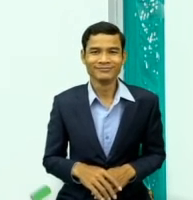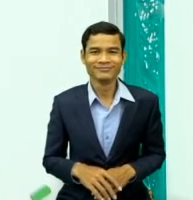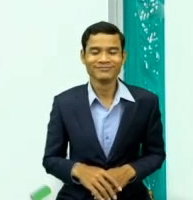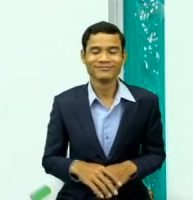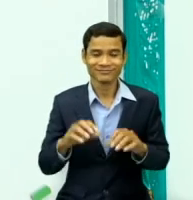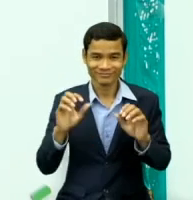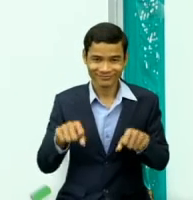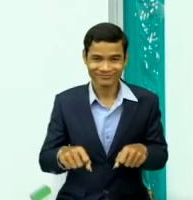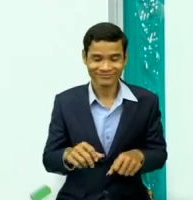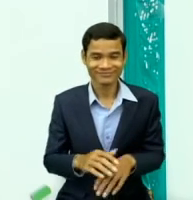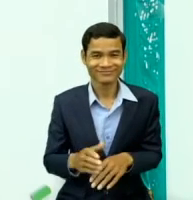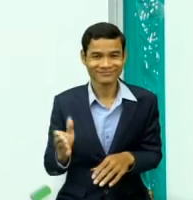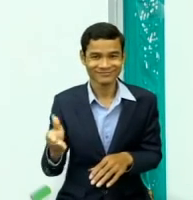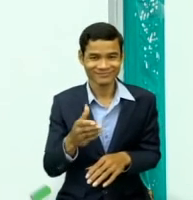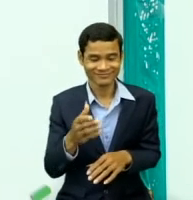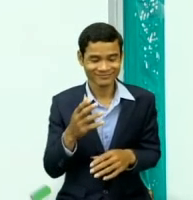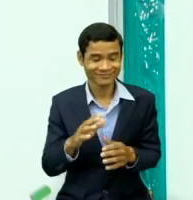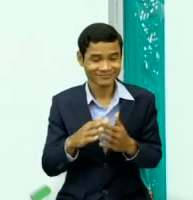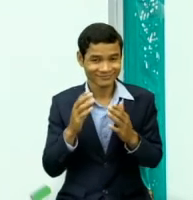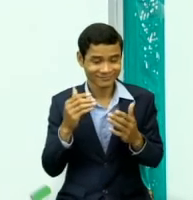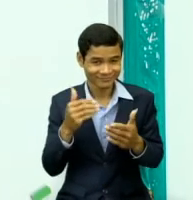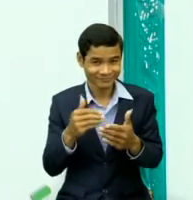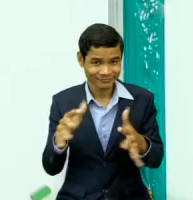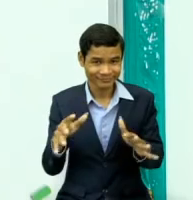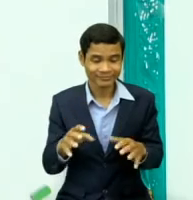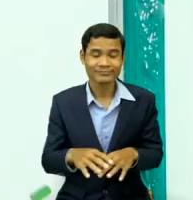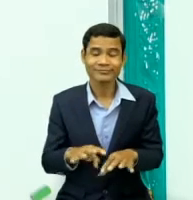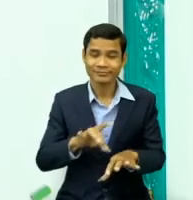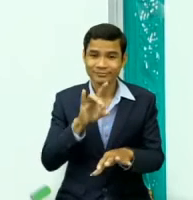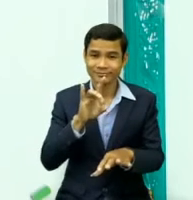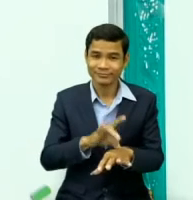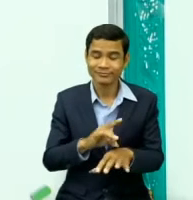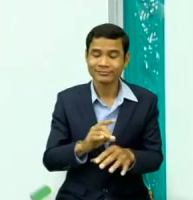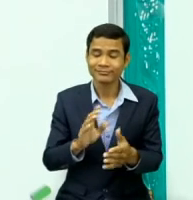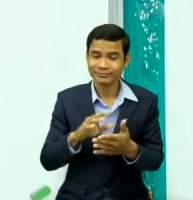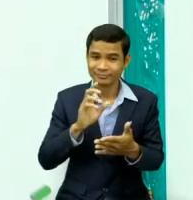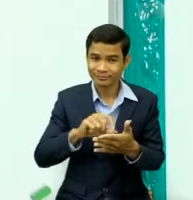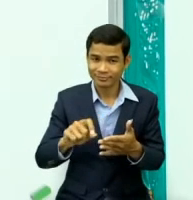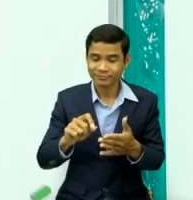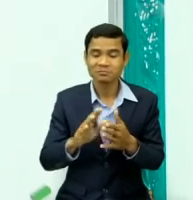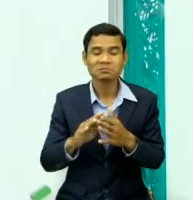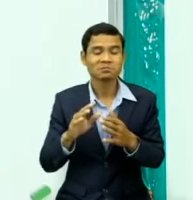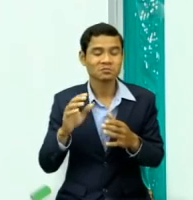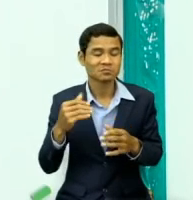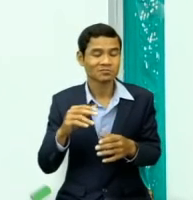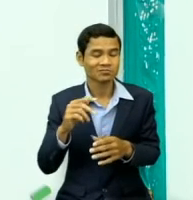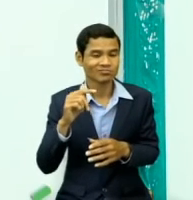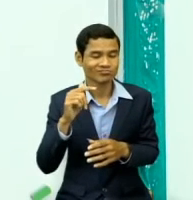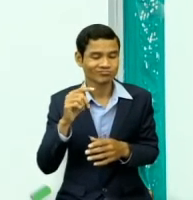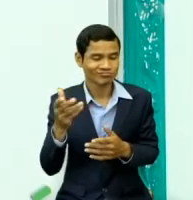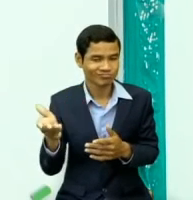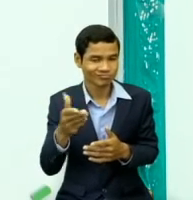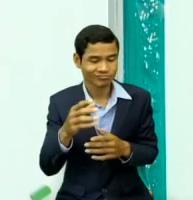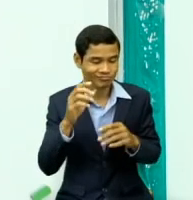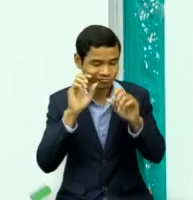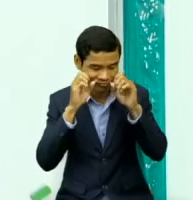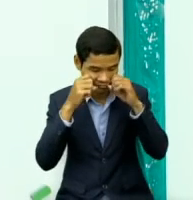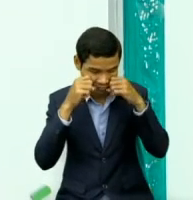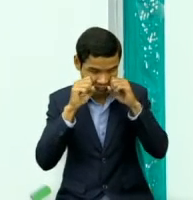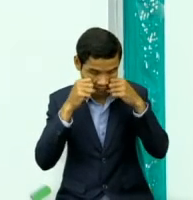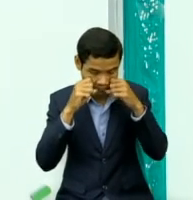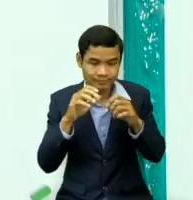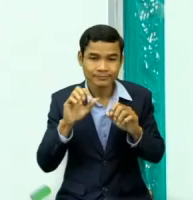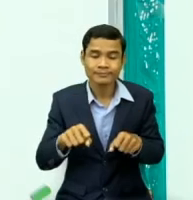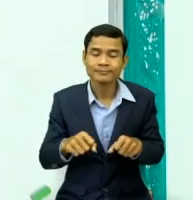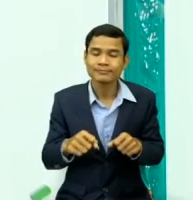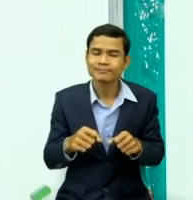chà chờ rồi rồi hai con chà ca na dương sơ sê nga ngá chà con chà đã